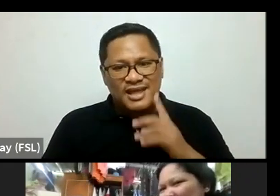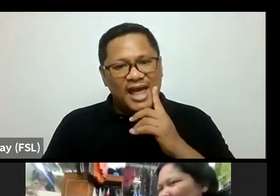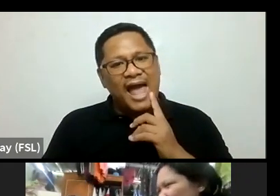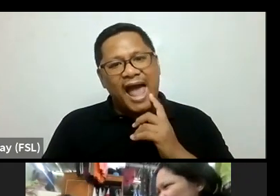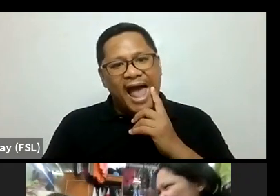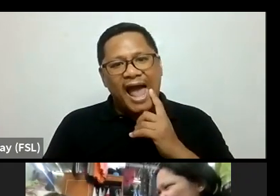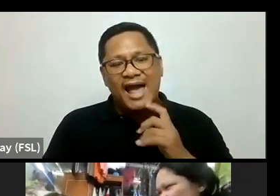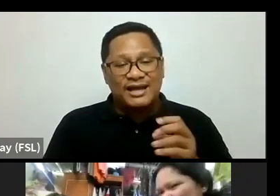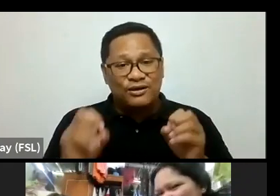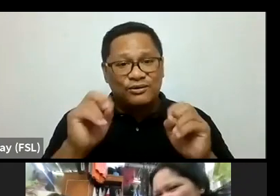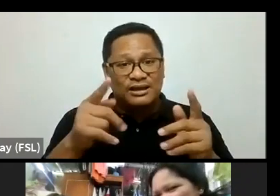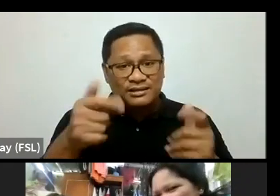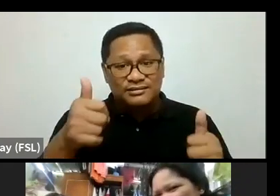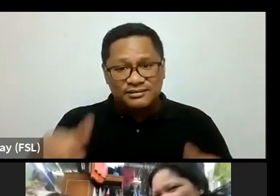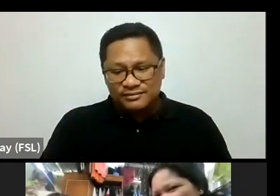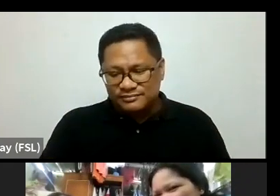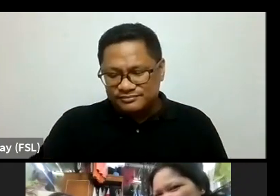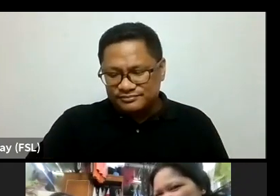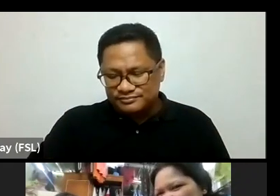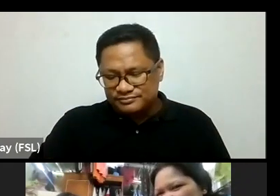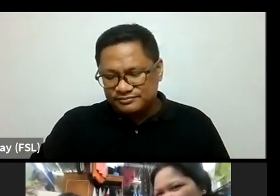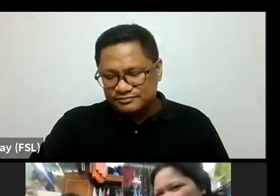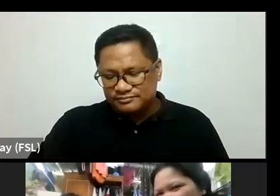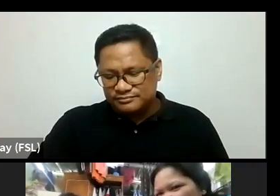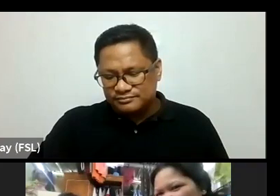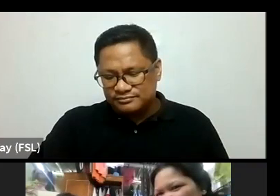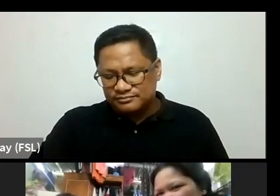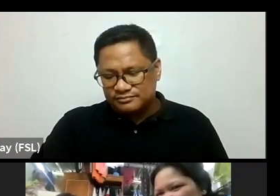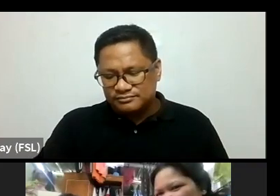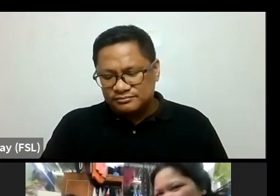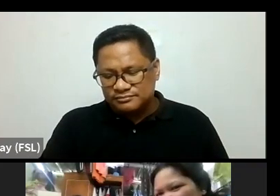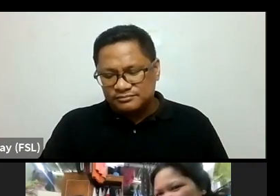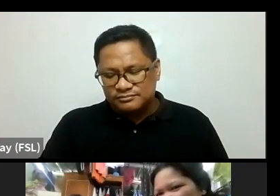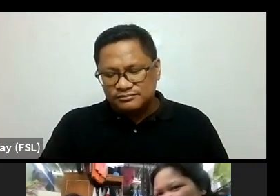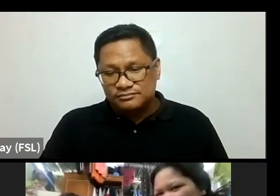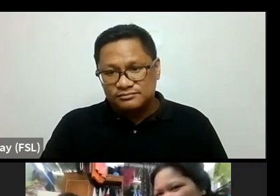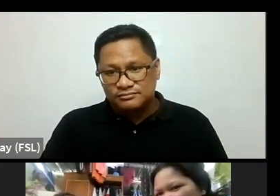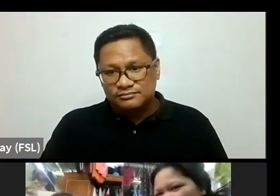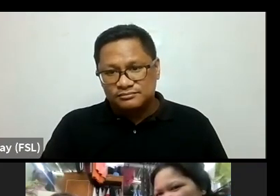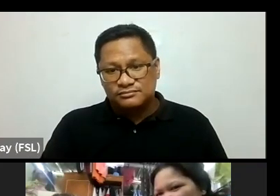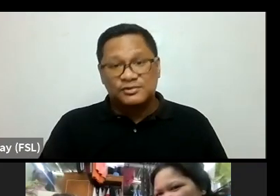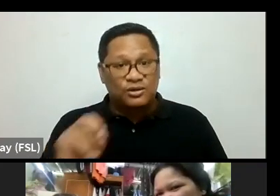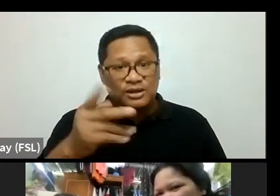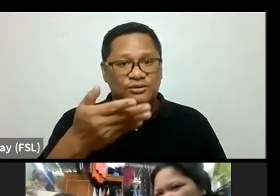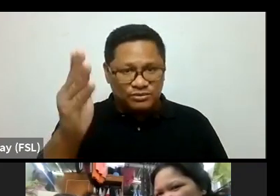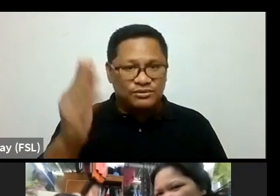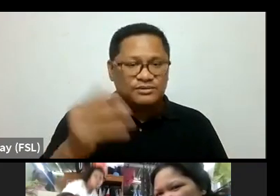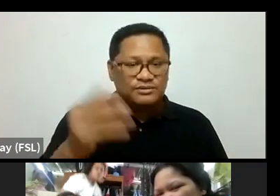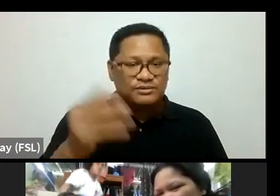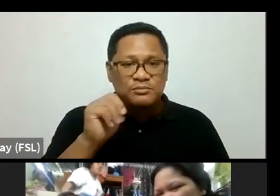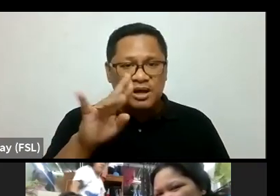Naka-mute. Ayan na, in-unmute na kita eh. Ayan. Oh, ayan. Ayan, go ahead, Mario.